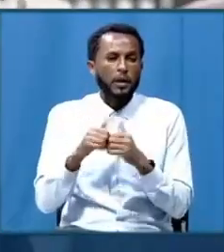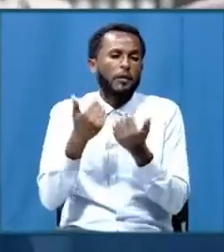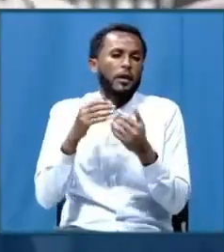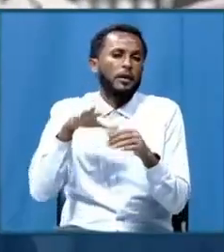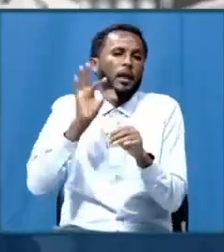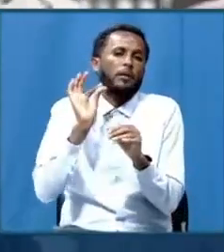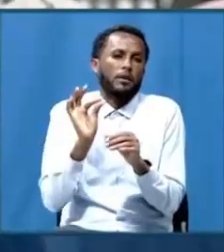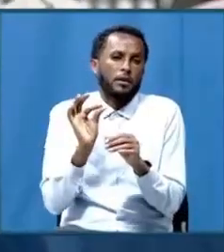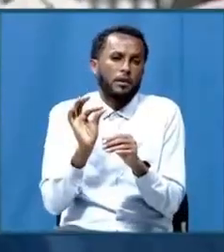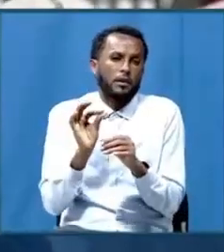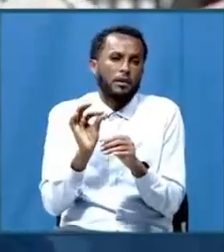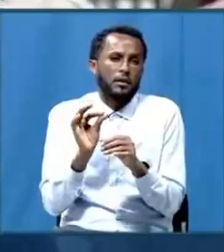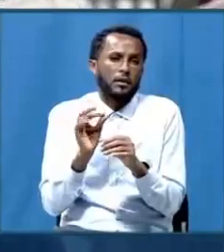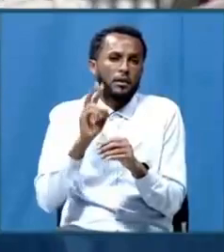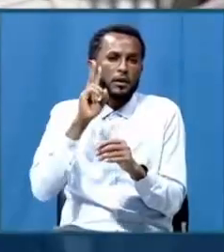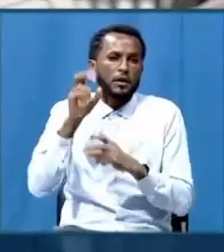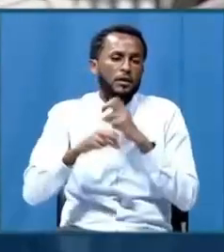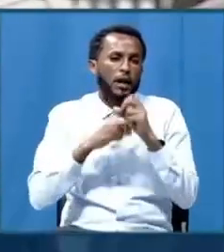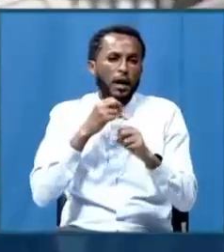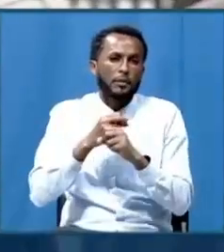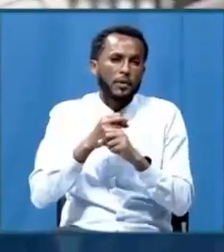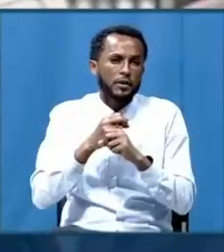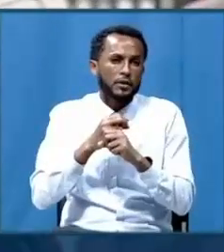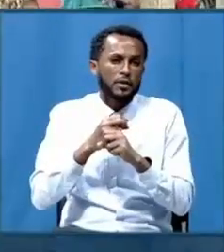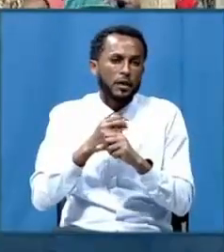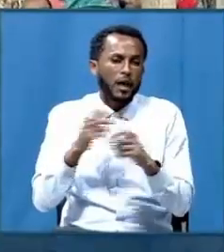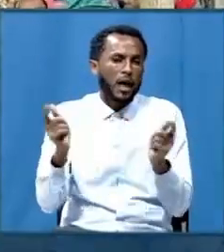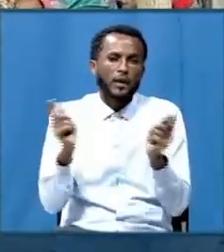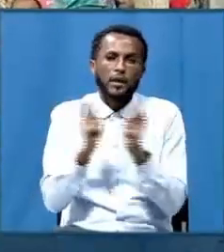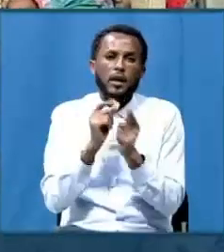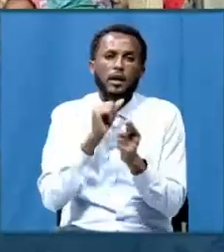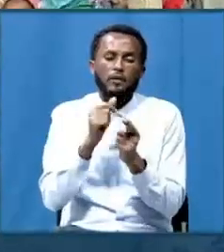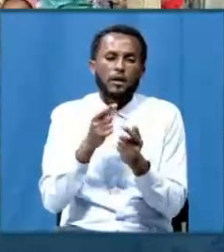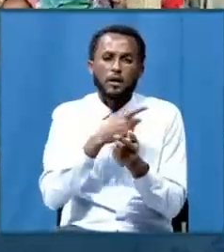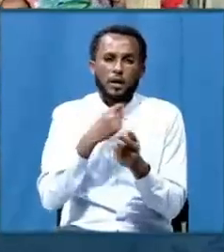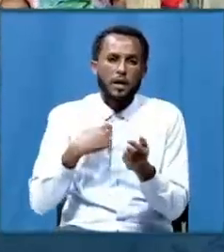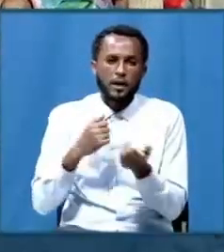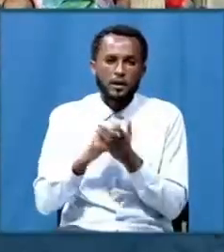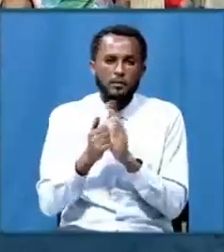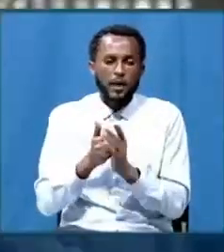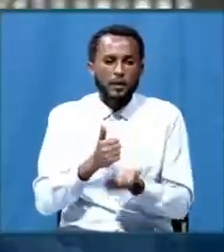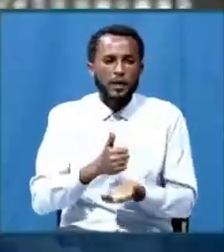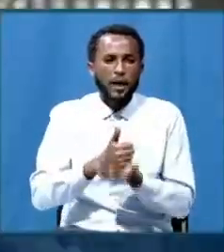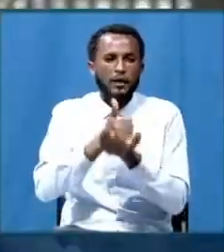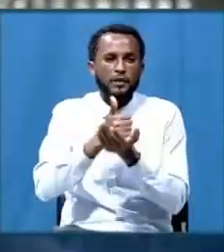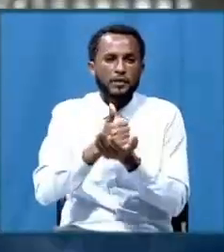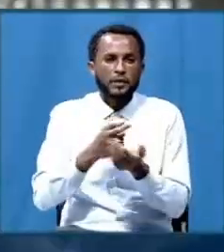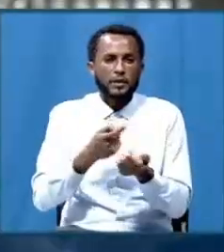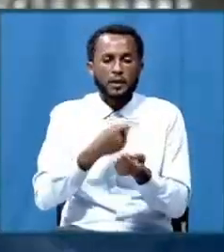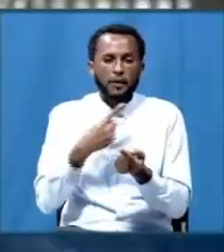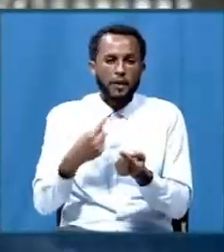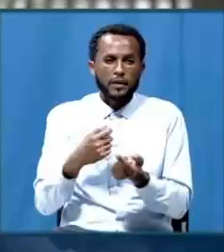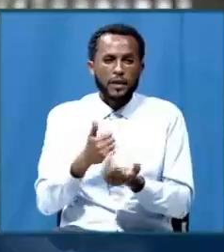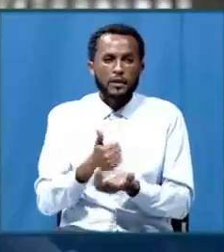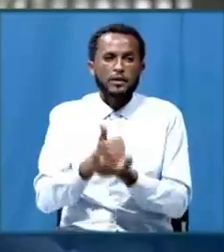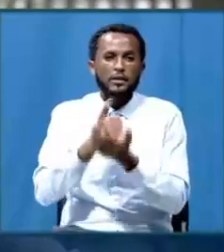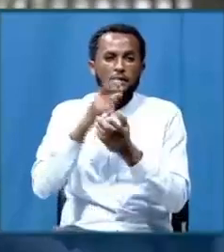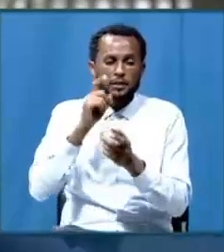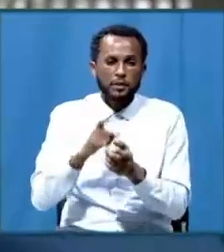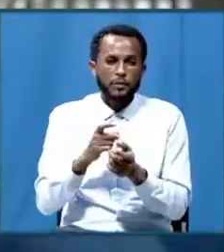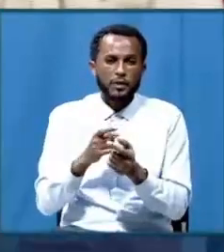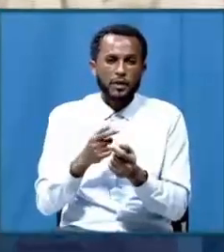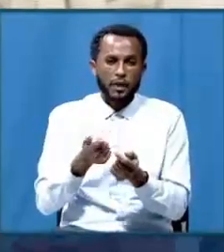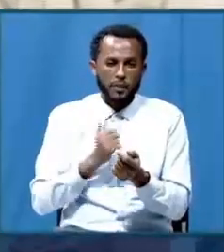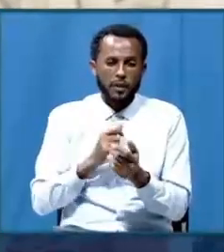ንርከበን ክልተ ዓመት ገይረ ኣለኹ ታብ ዘይረክበን ማለት እዩ ንሕና እውን ድማ ነየ ተረዳእቲ ታባና ንዝገድድ ክንረድእ ይግበአና እዩ ታብ